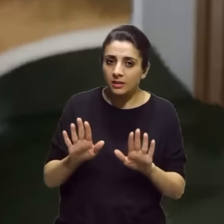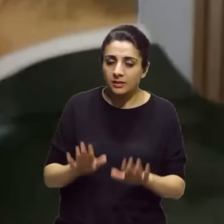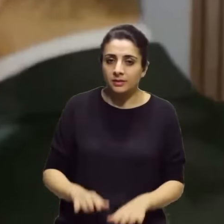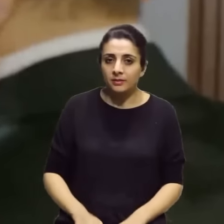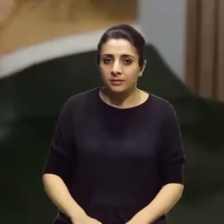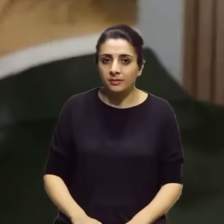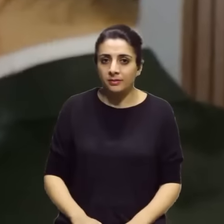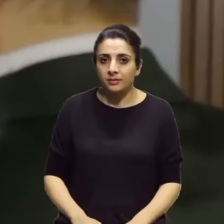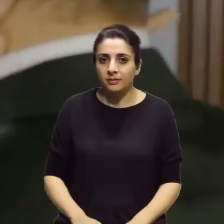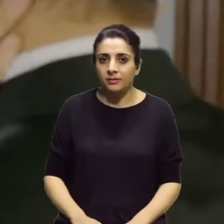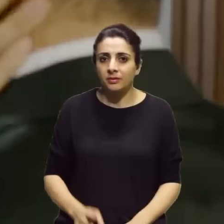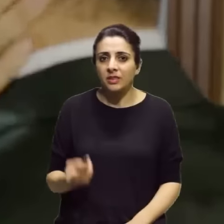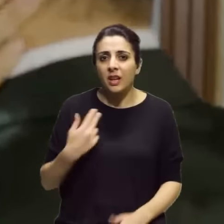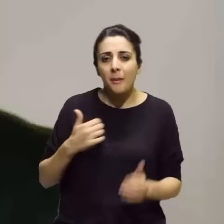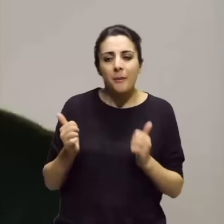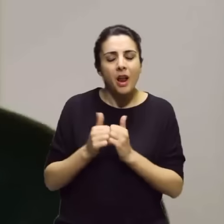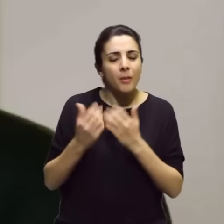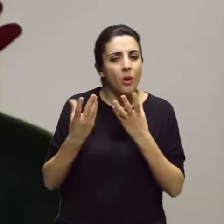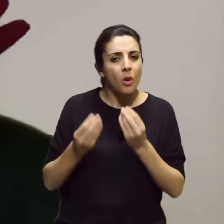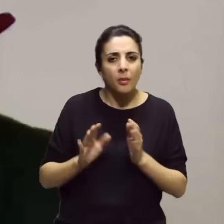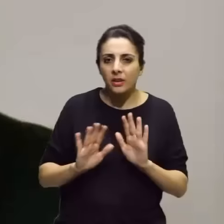yüzünü tuttu. Biz beraber olamayız.